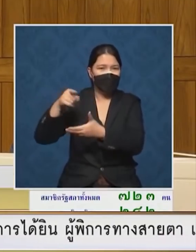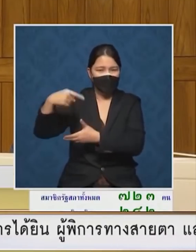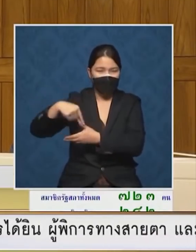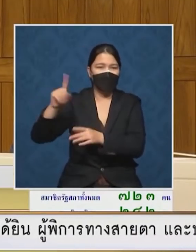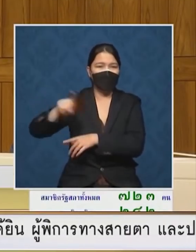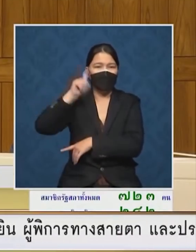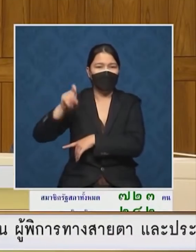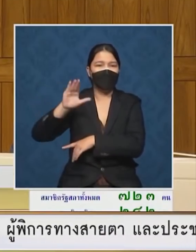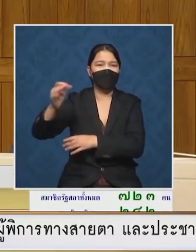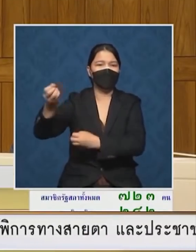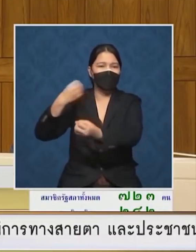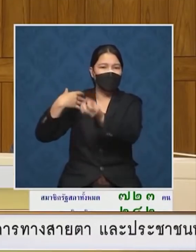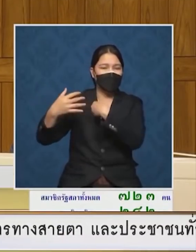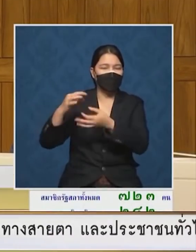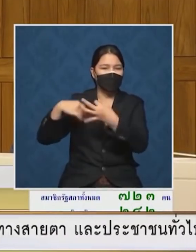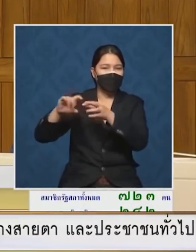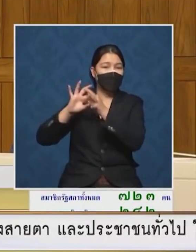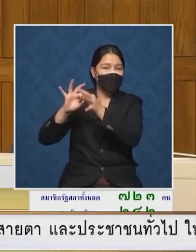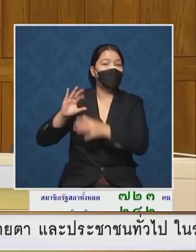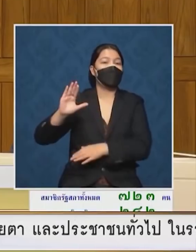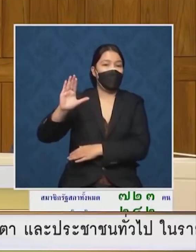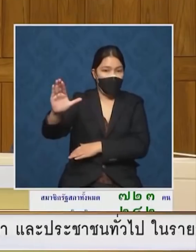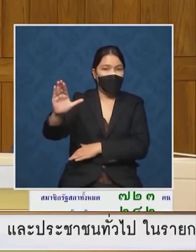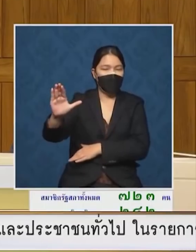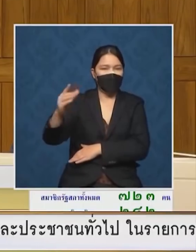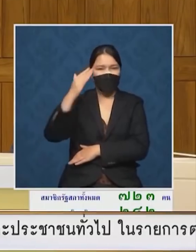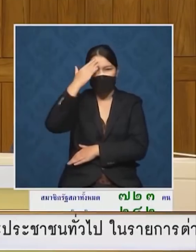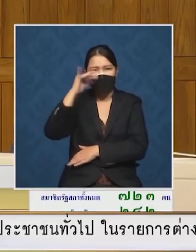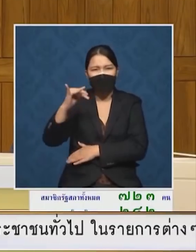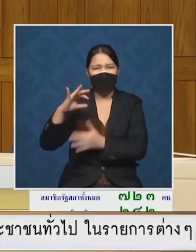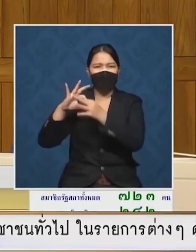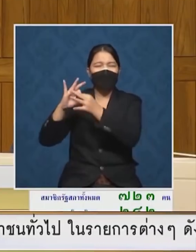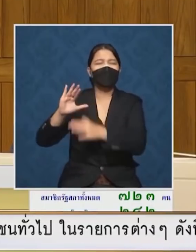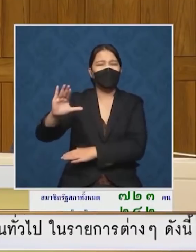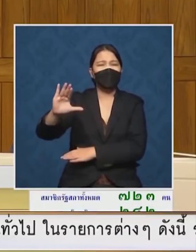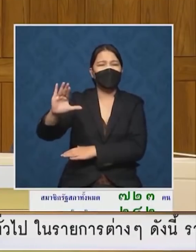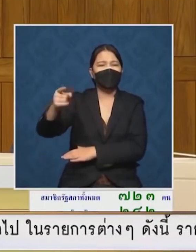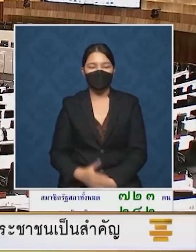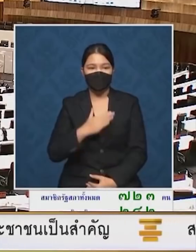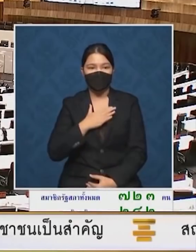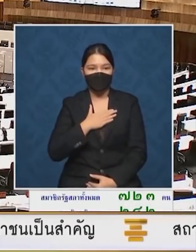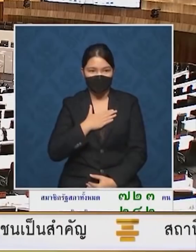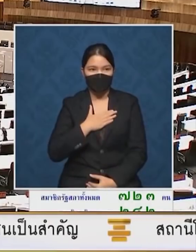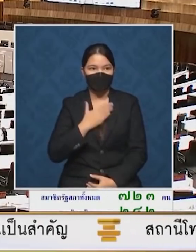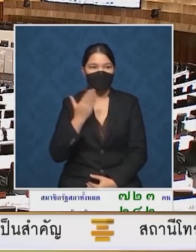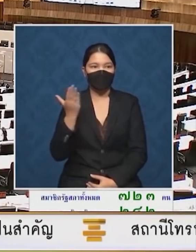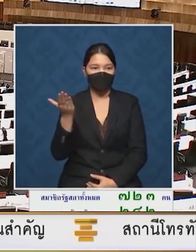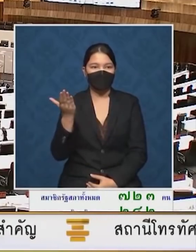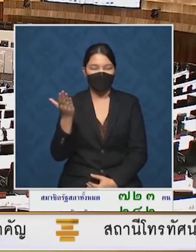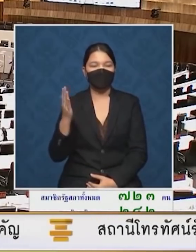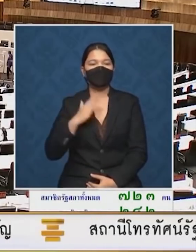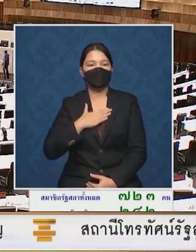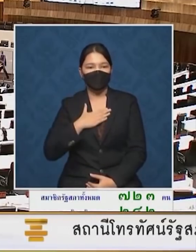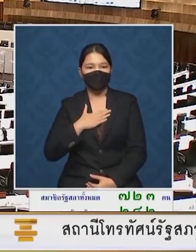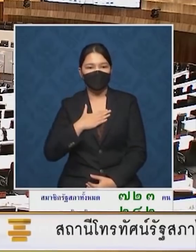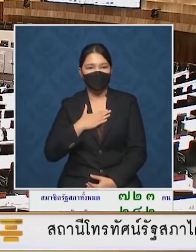135,247 ชื่อต่อที่ประชุมร่วมรัฐสภาเพื่อพิจารณารับหลักการในวาระที่1แต่อีกหนึ่งช็อตเหตุการณ์ถูกพูด